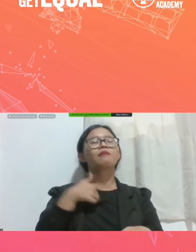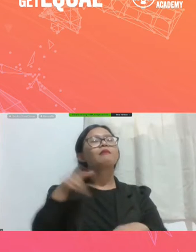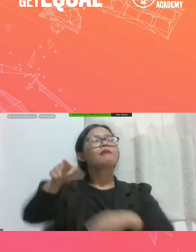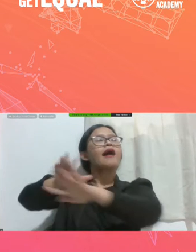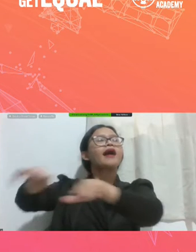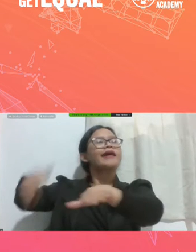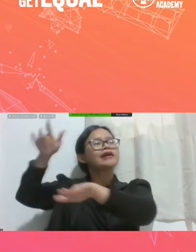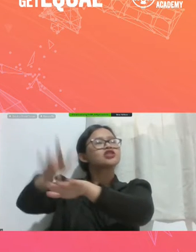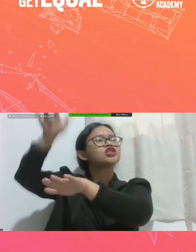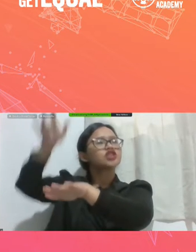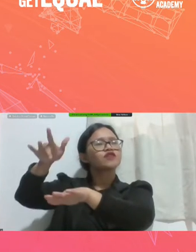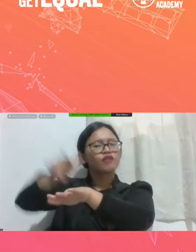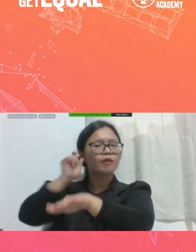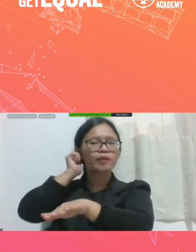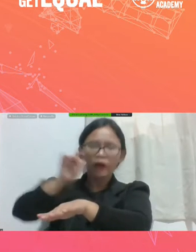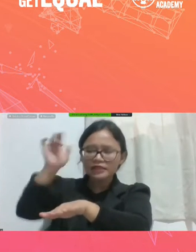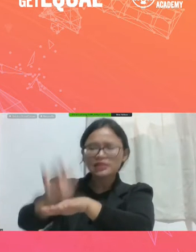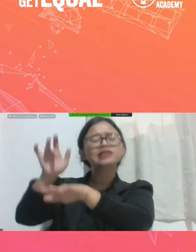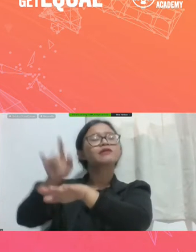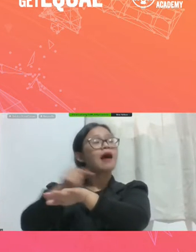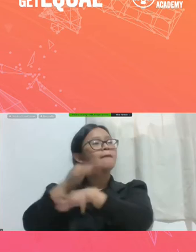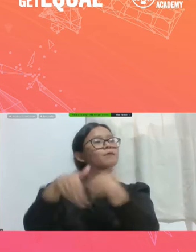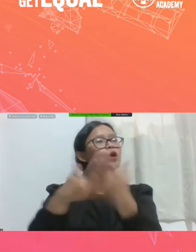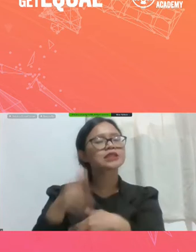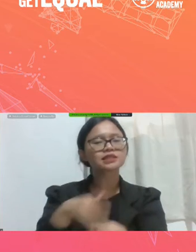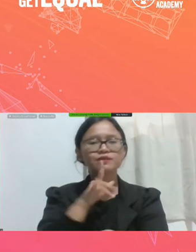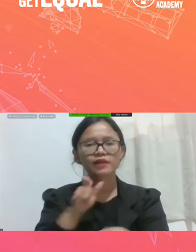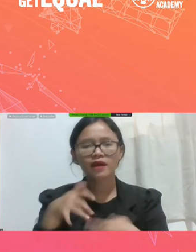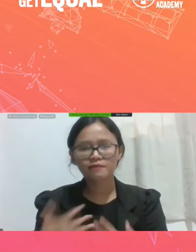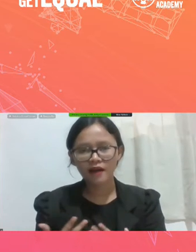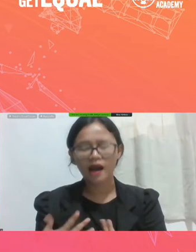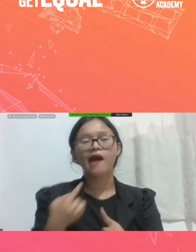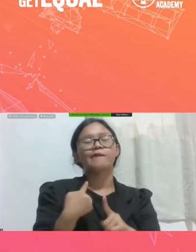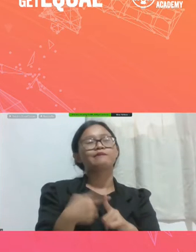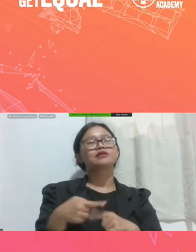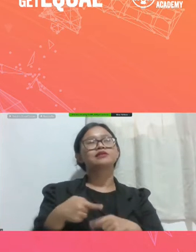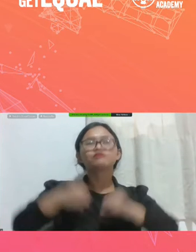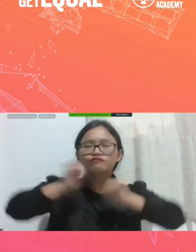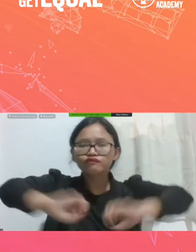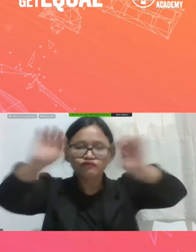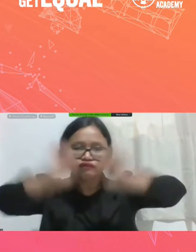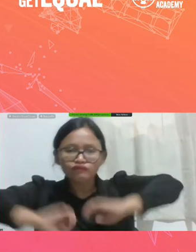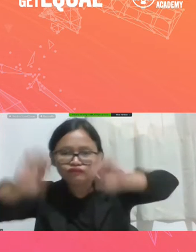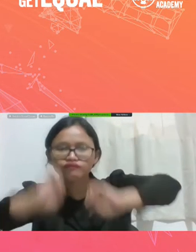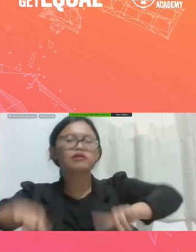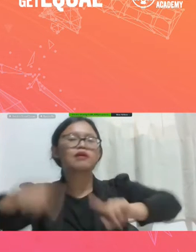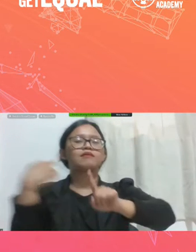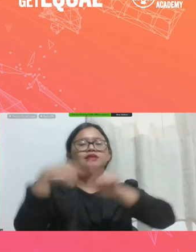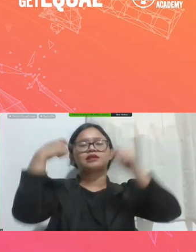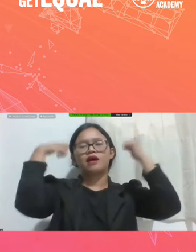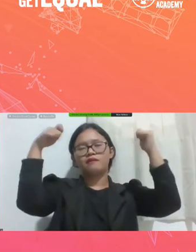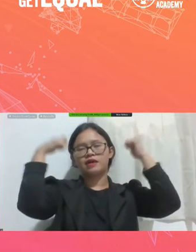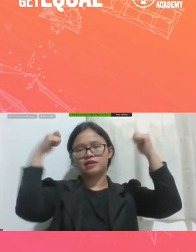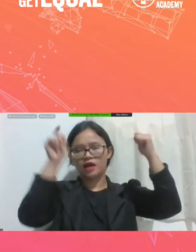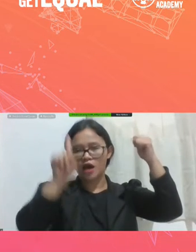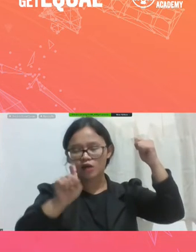muda perempuan, dan penanganannya seperti apa. Dan juga tentunya edukasi dan kampanye ke berbagai lapisan masyarakat ya tentang KBGO,